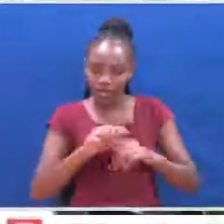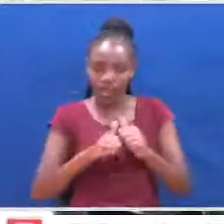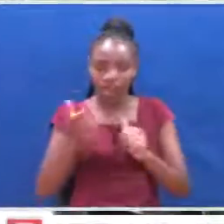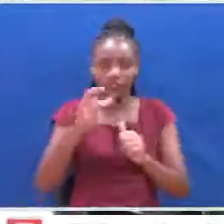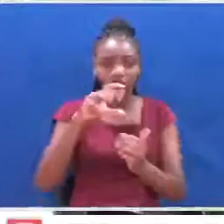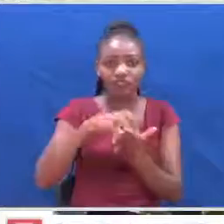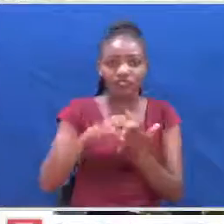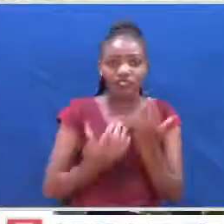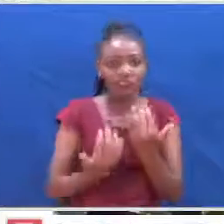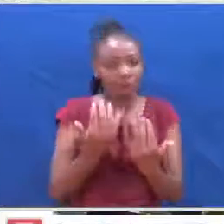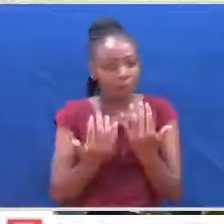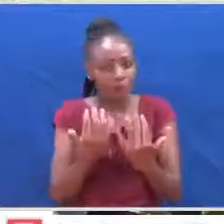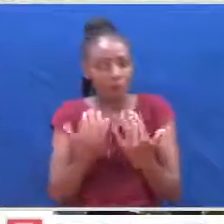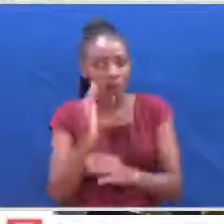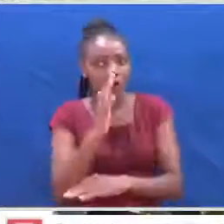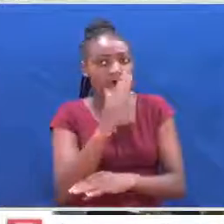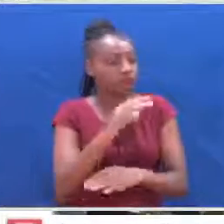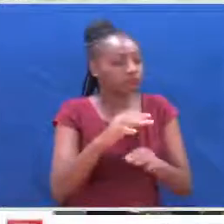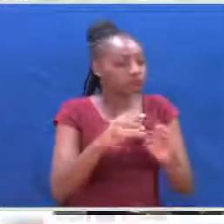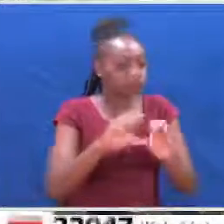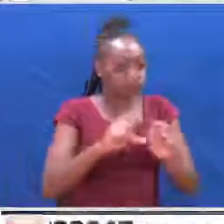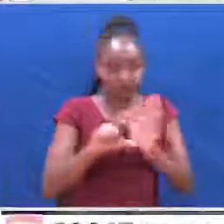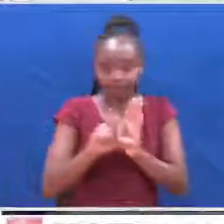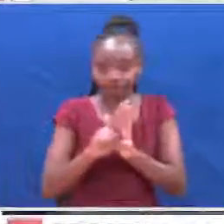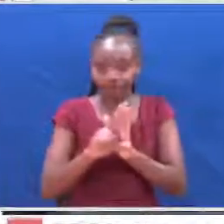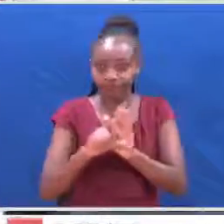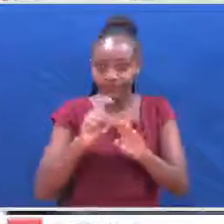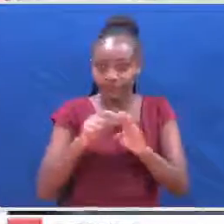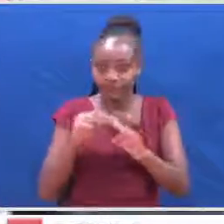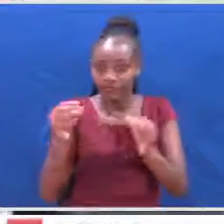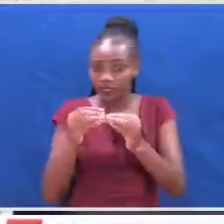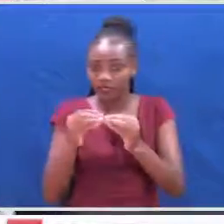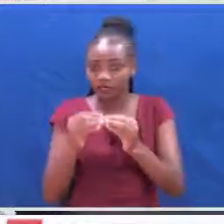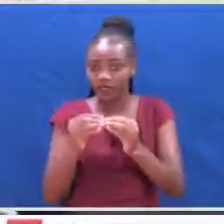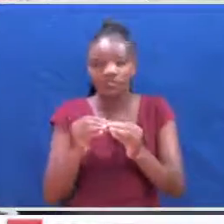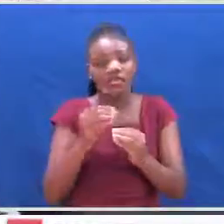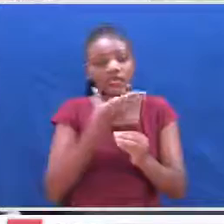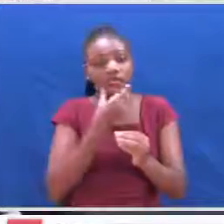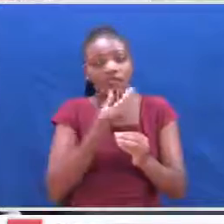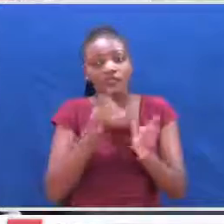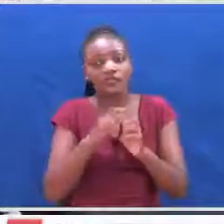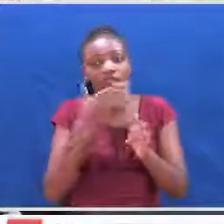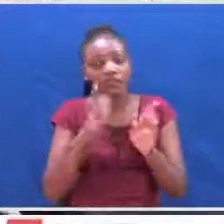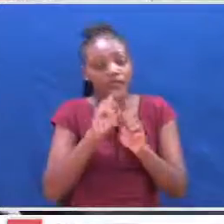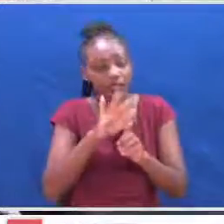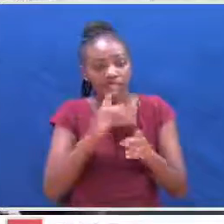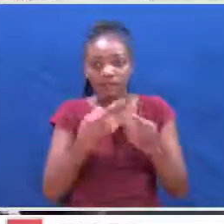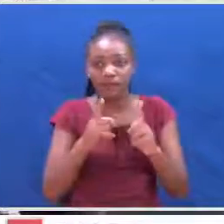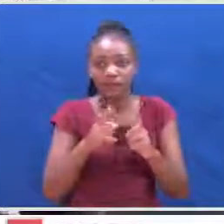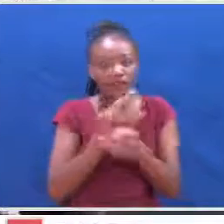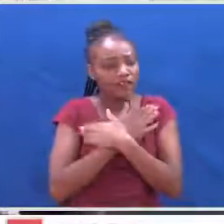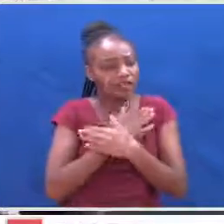visa vya kuchoma makaa kwa njia isiy halali walipofumania mwenda zake na ndugu zake Ila kulingana na jamaa Za